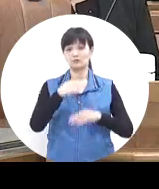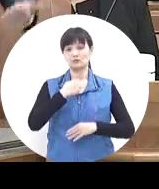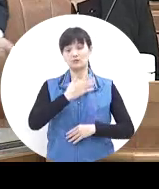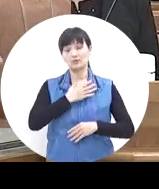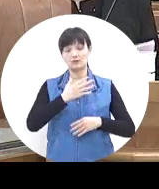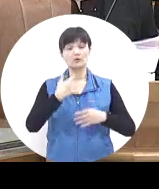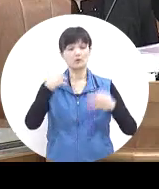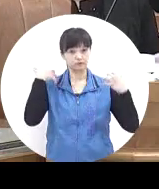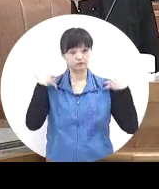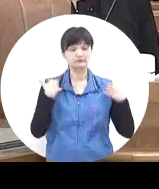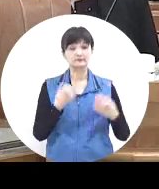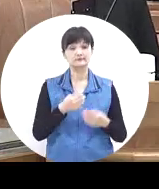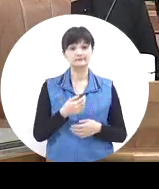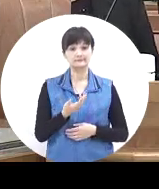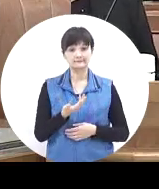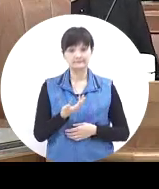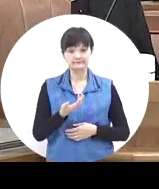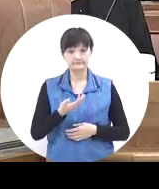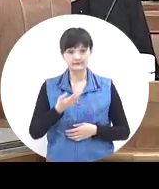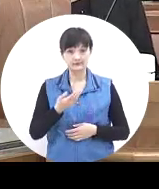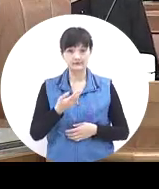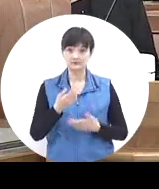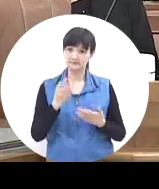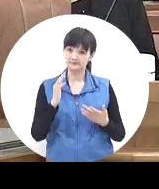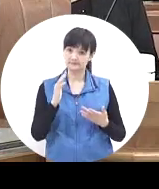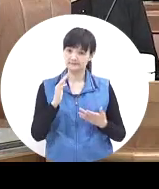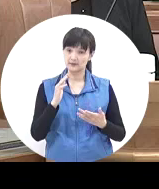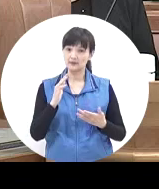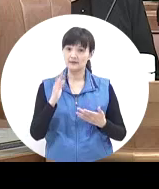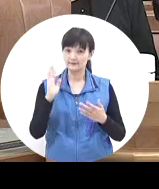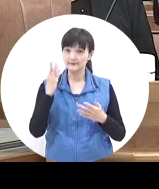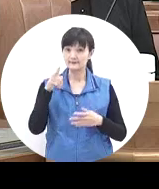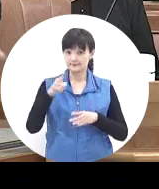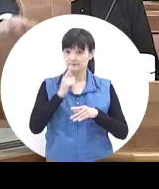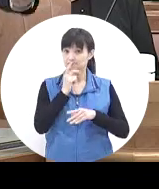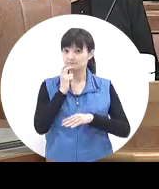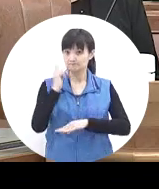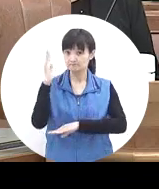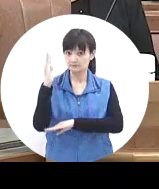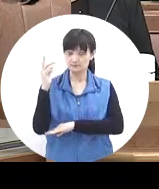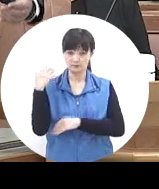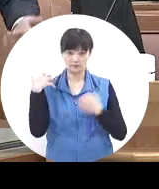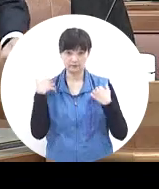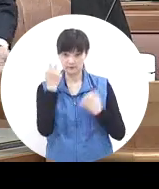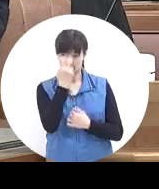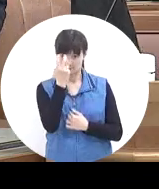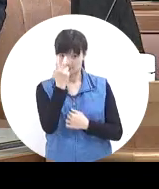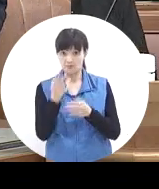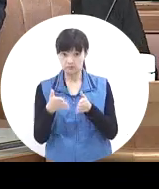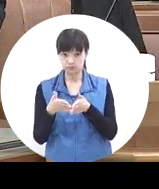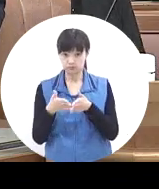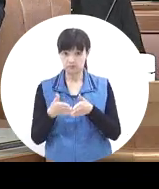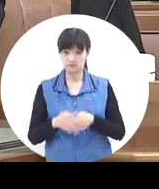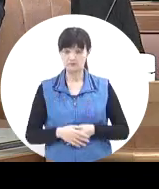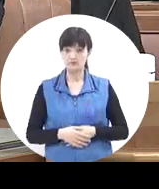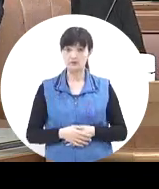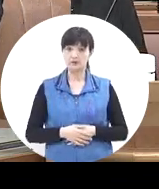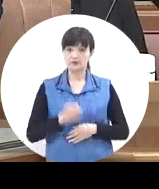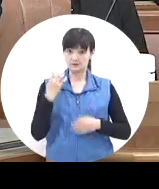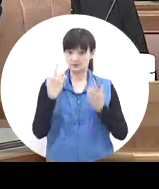气啊，怎么办？ 也像这个也要遵照中央审查嘛，所以我尊重中央。 是我没有据理力争